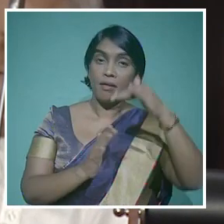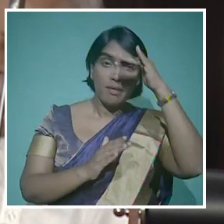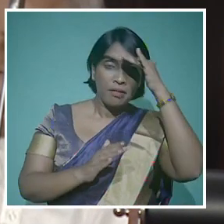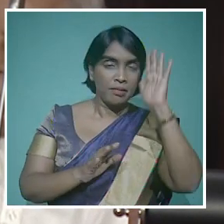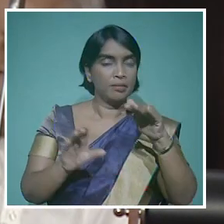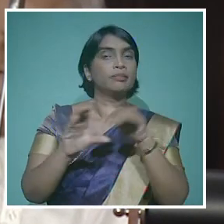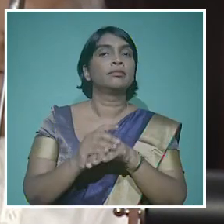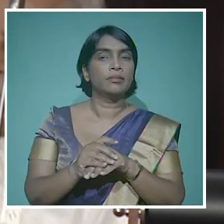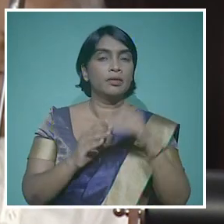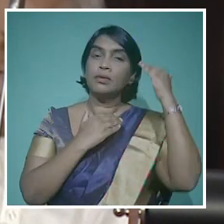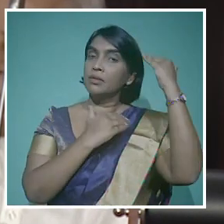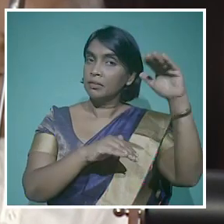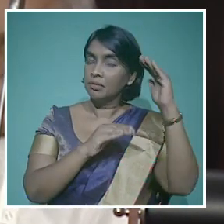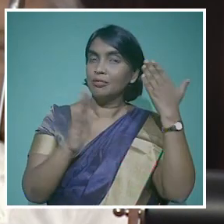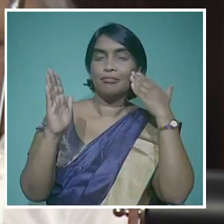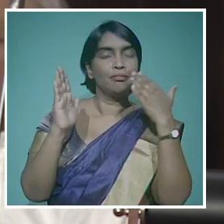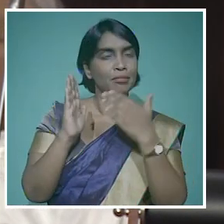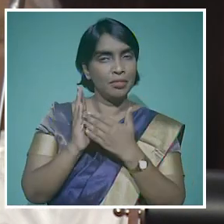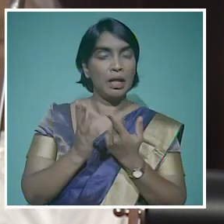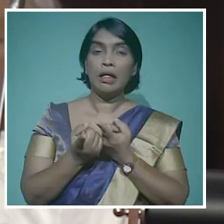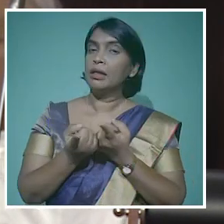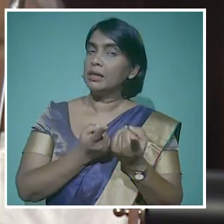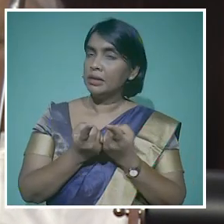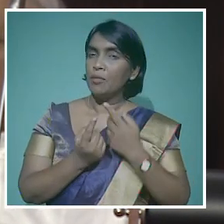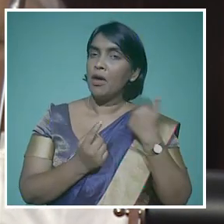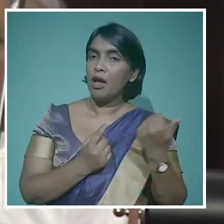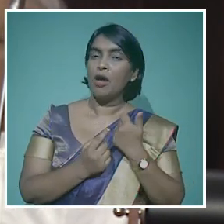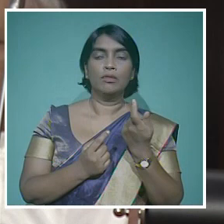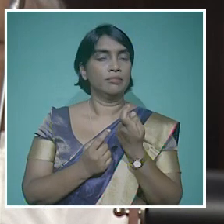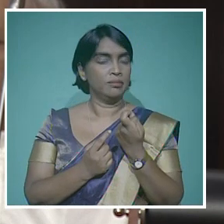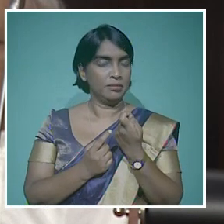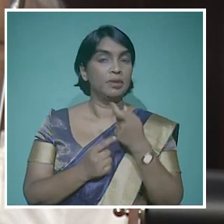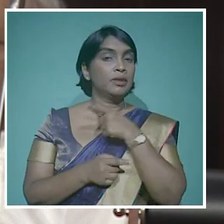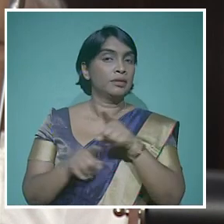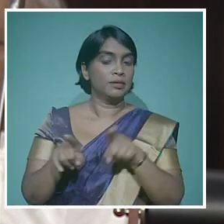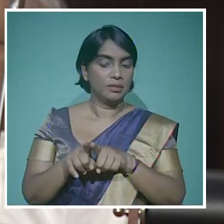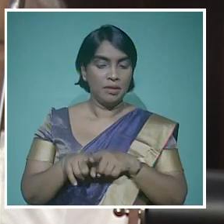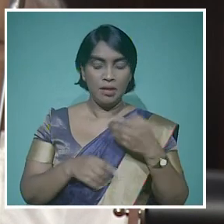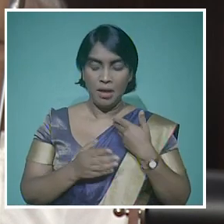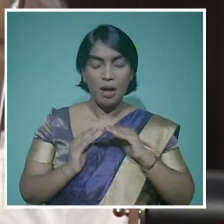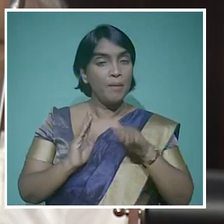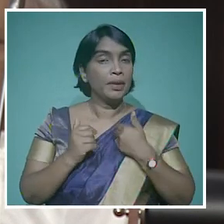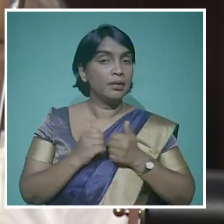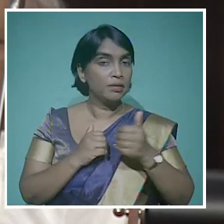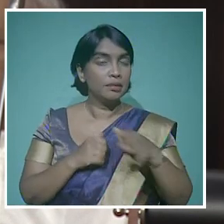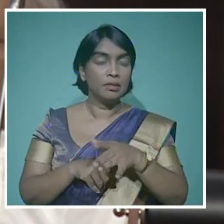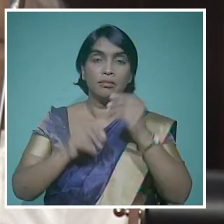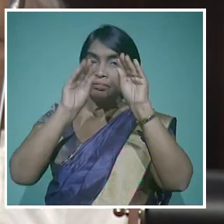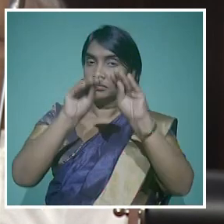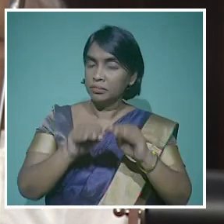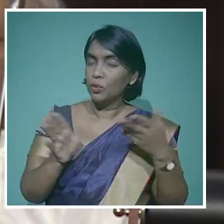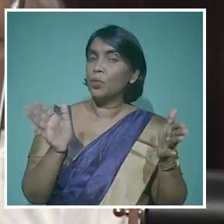හිමිවන අපනයට නැඹුරු වන තරඟකාරී නවීන ආර්ථිකයක්. ඒ සඳහා වූ අපේ ගමන මේ ආයවැයත්